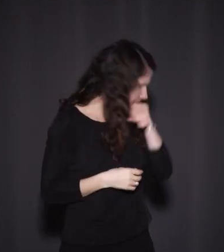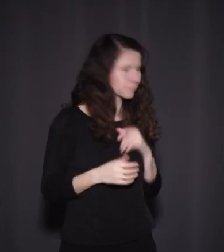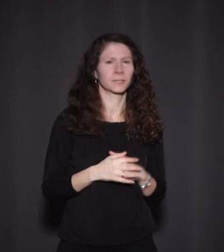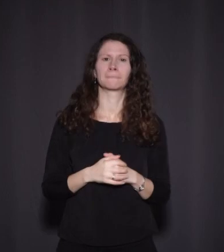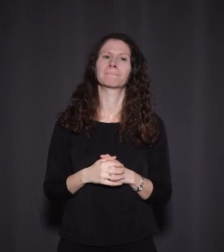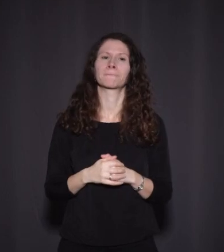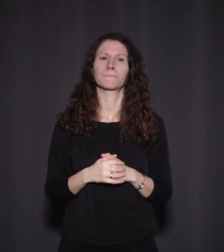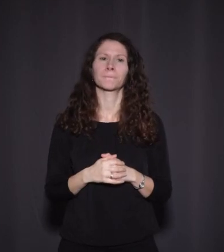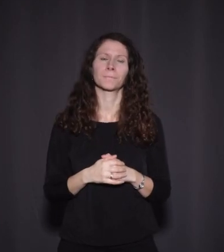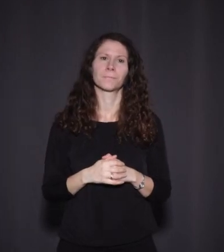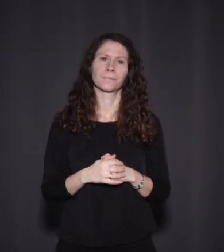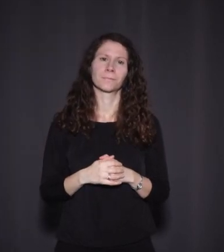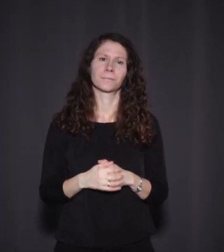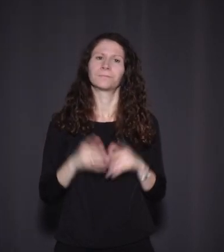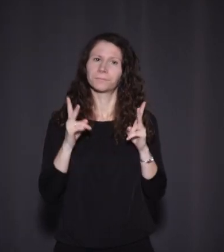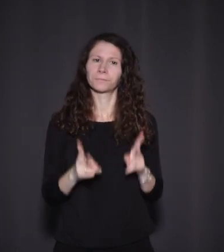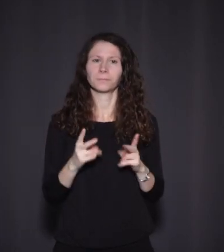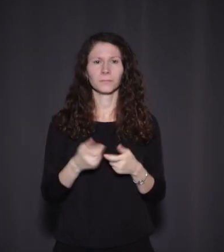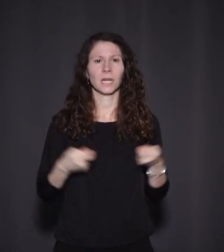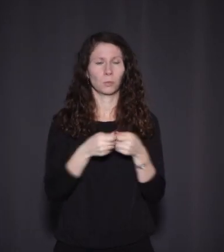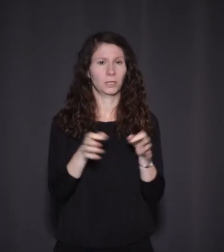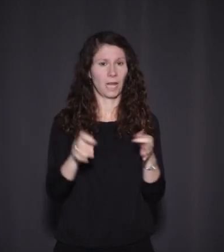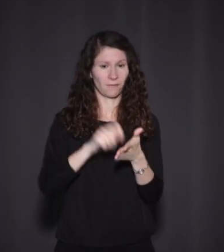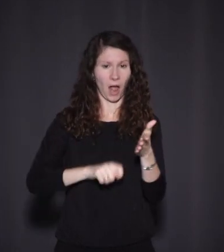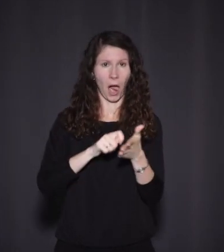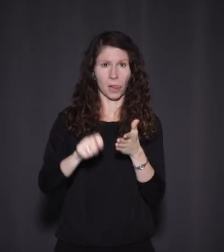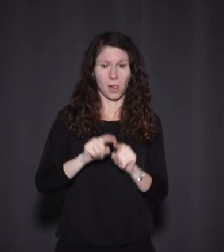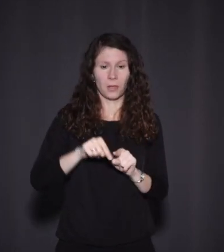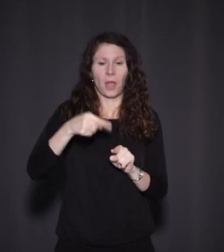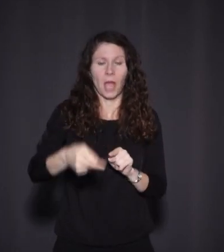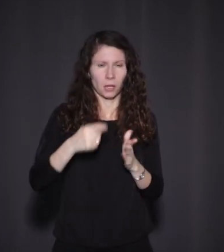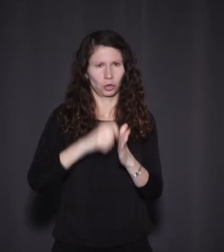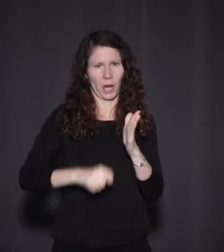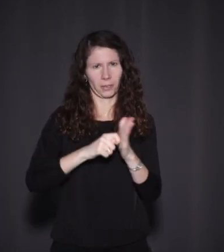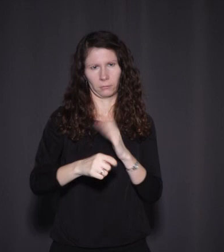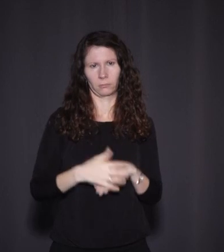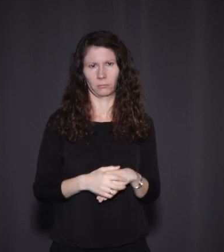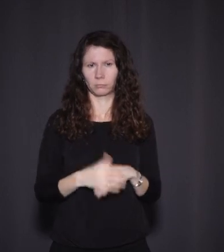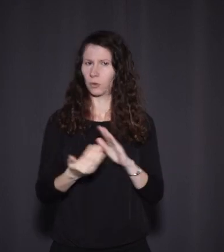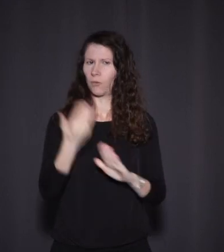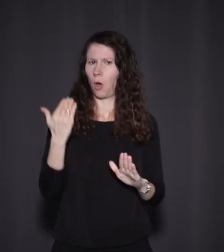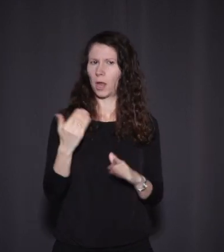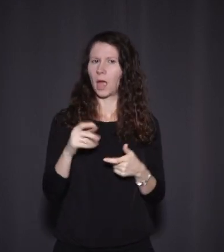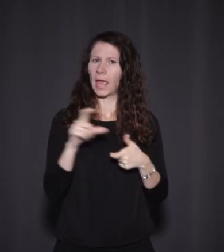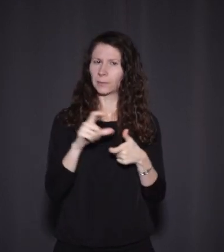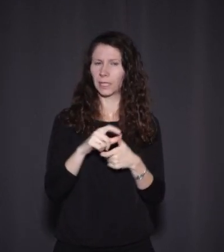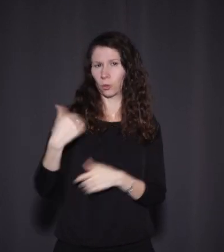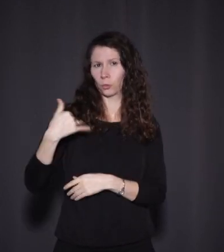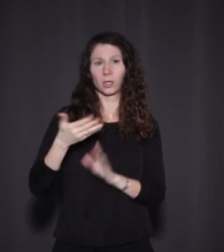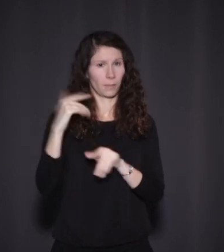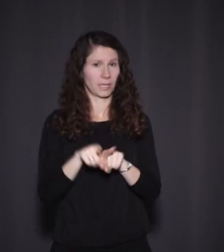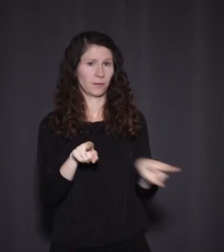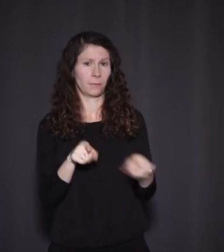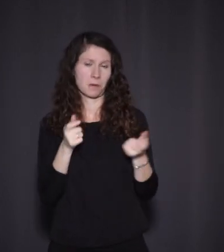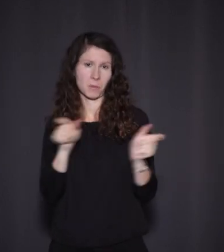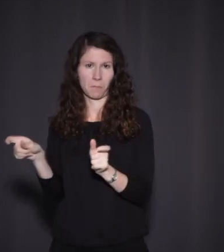das komischerweise direkt nach der Bundestagswahl gestrichen wird. Davor haben Sozialdemokraten und Grüne, da war die FDP im Übrigen dagegen damals, dass